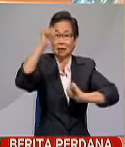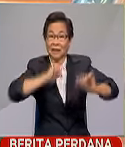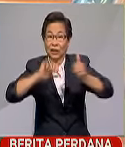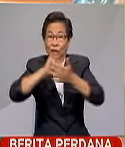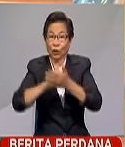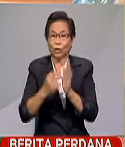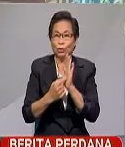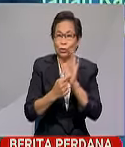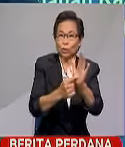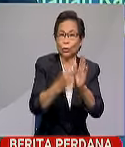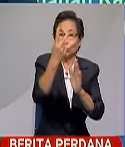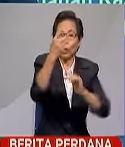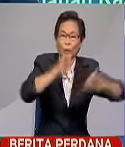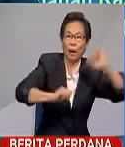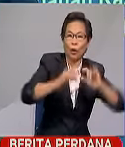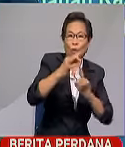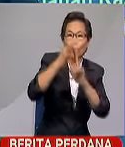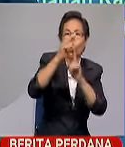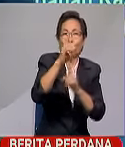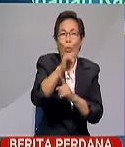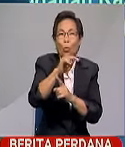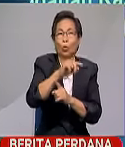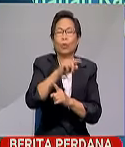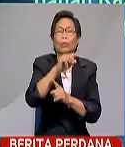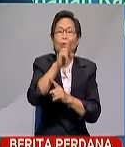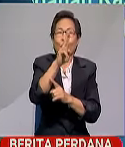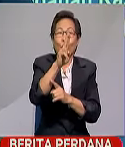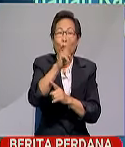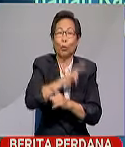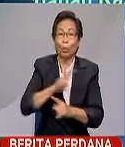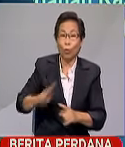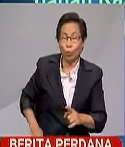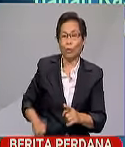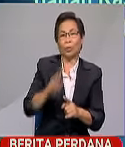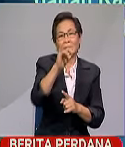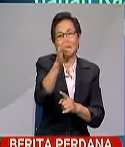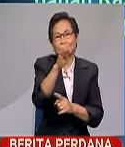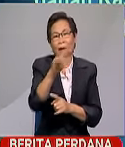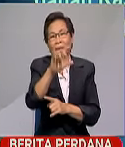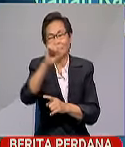akan menampilkan dua pelakon utama, Ungku Ismail Aziz dan